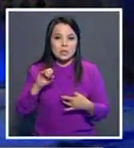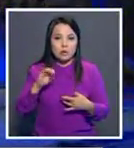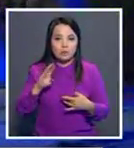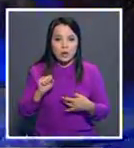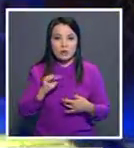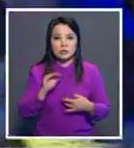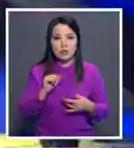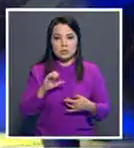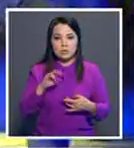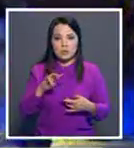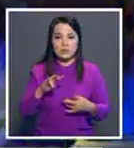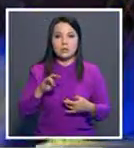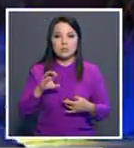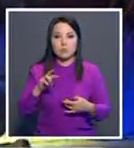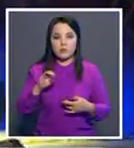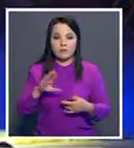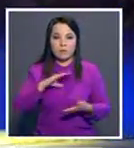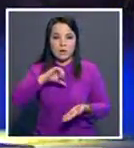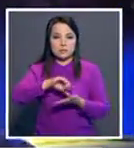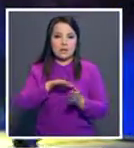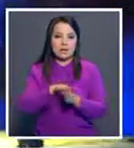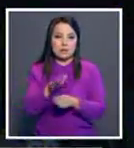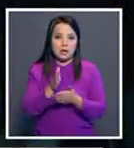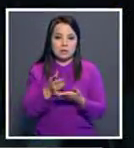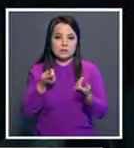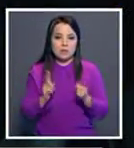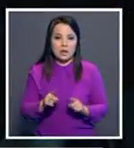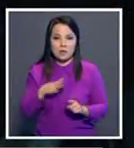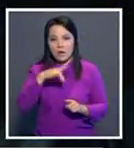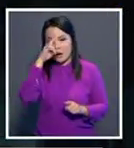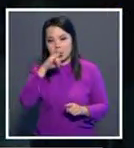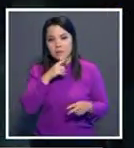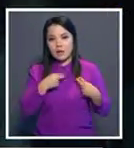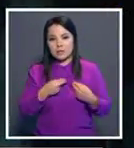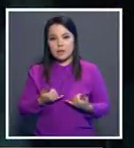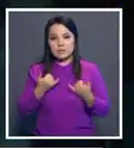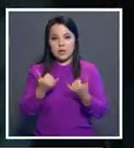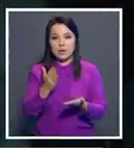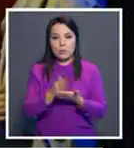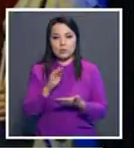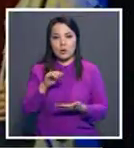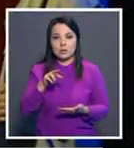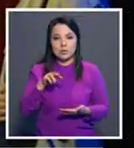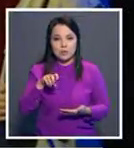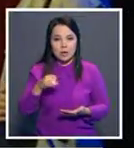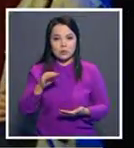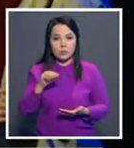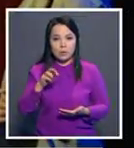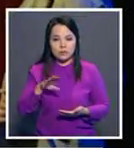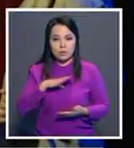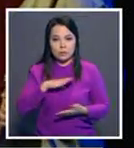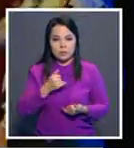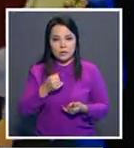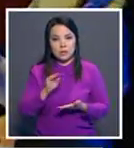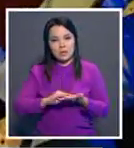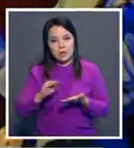Жасұлан Симонов сомдады. Пьесаны «Нарғыз дастанының» желісі бойынша Қазақстанның еңбек сіңірген қайраткері Жолтай Жұмат жазды, қоюшы